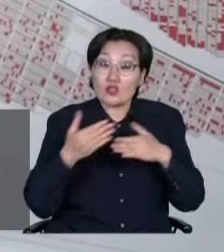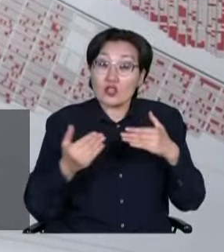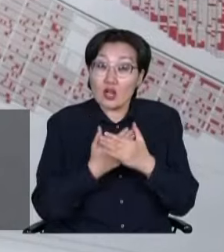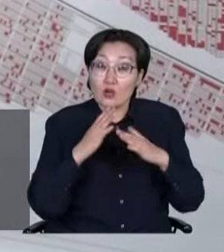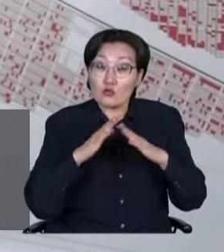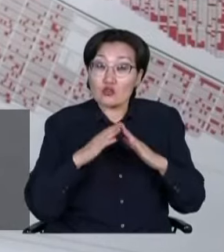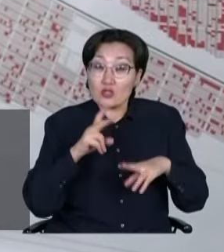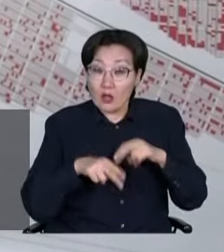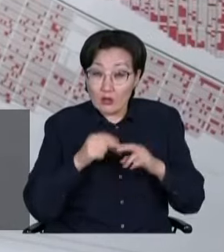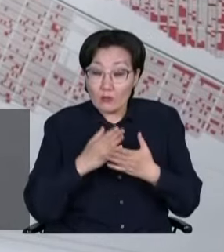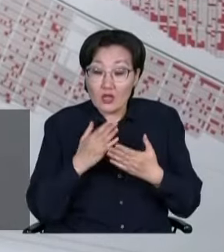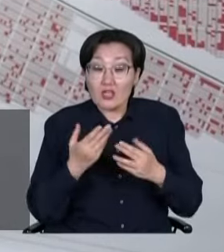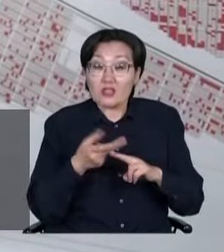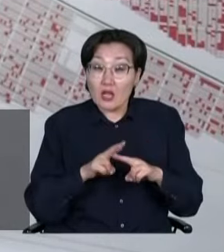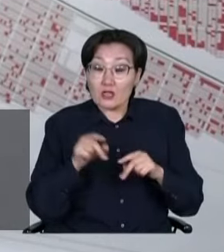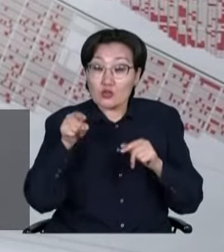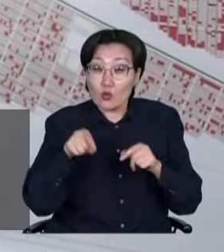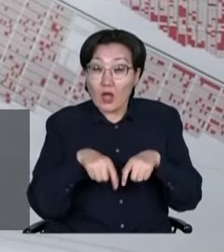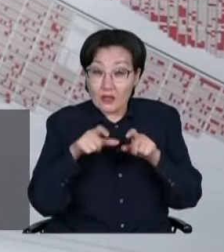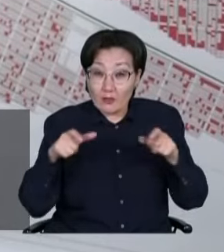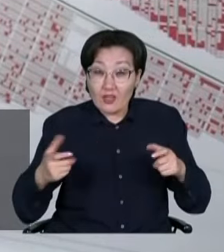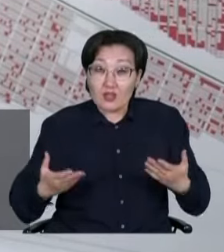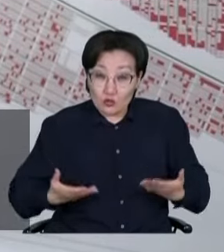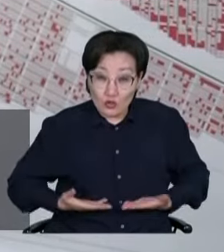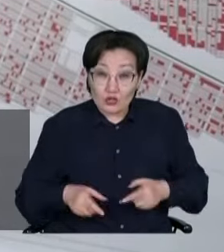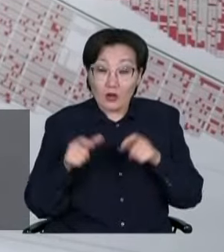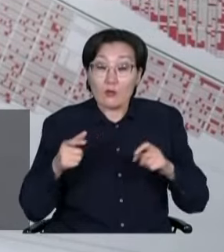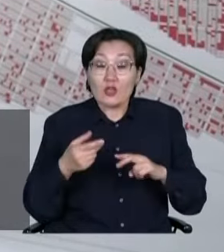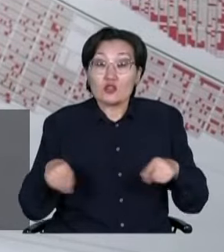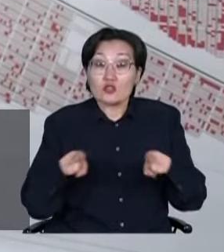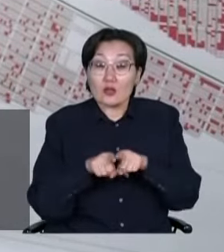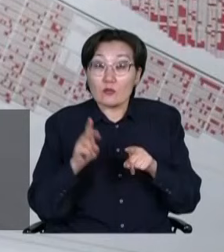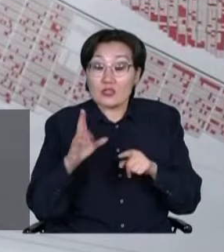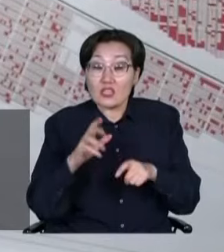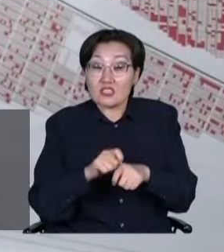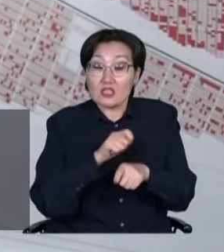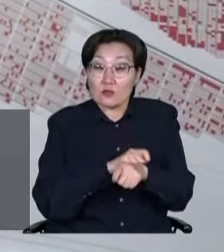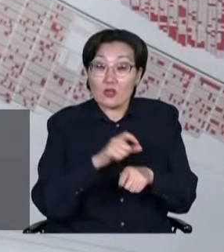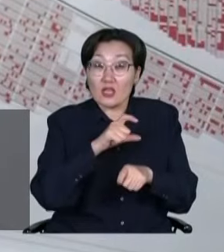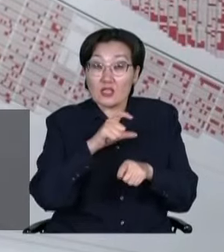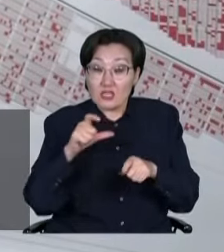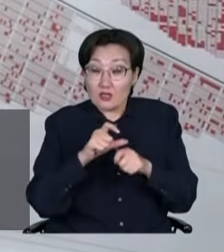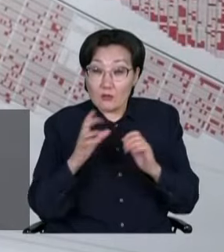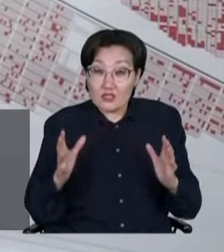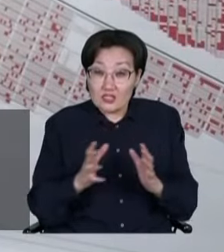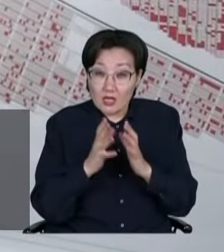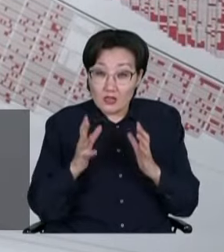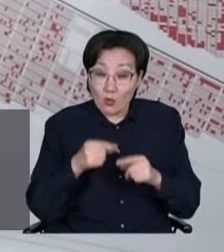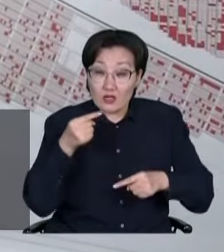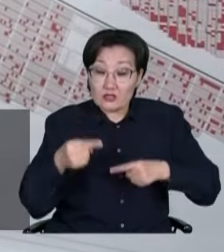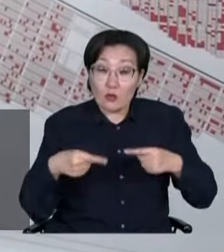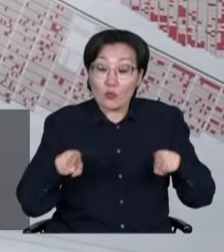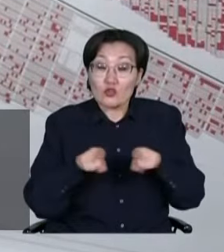салу. Дәл сол тұрғындарға біздер сондай шаршы метр үйін этажымыз сақтай отырып қабатын, дәл